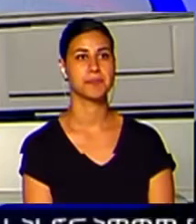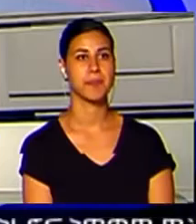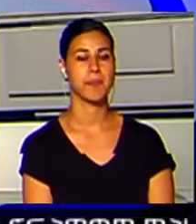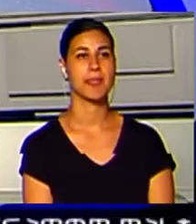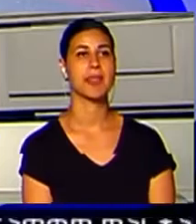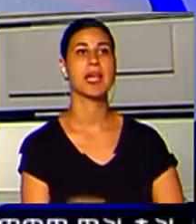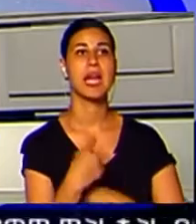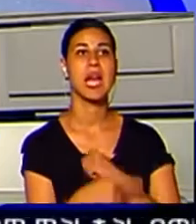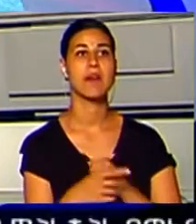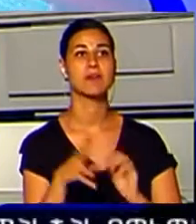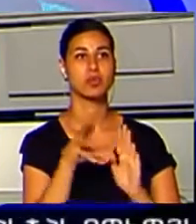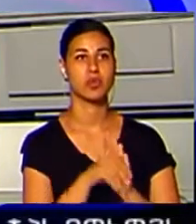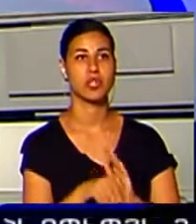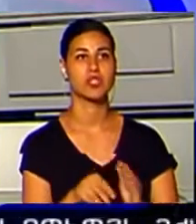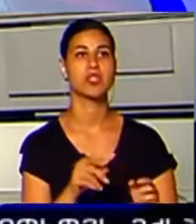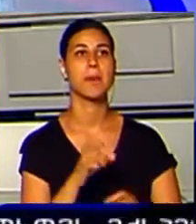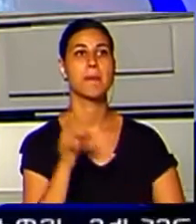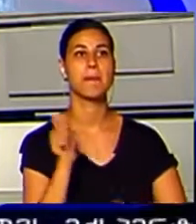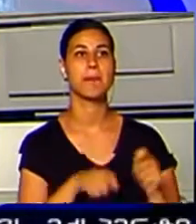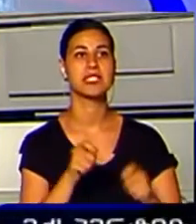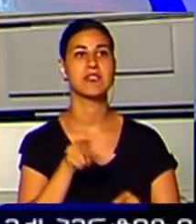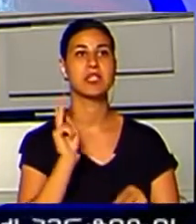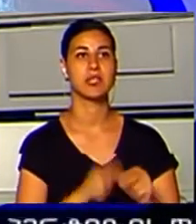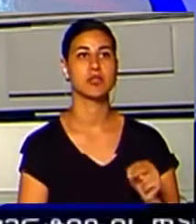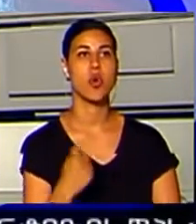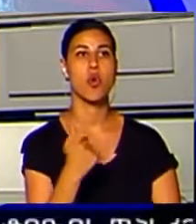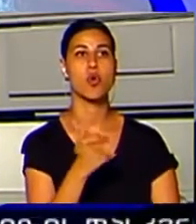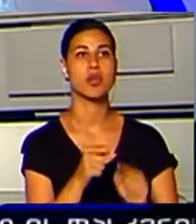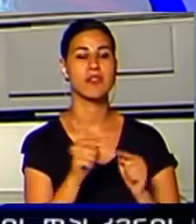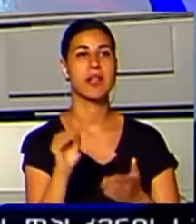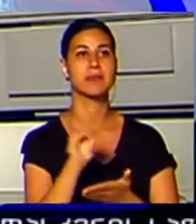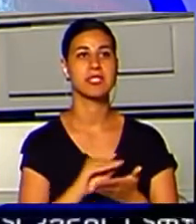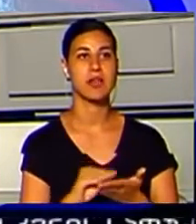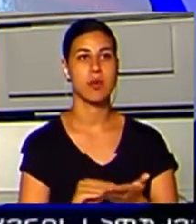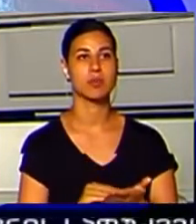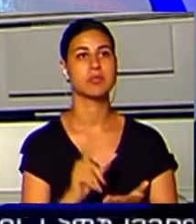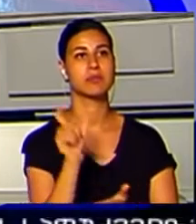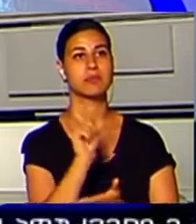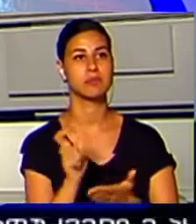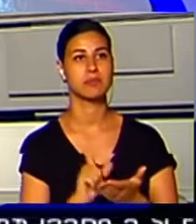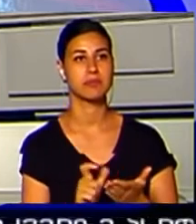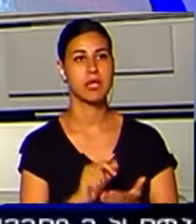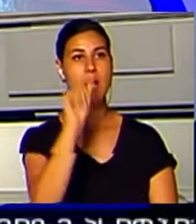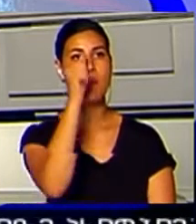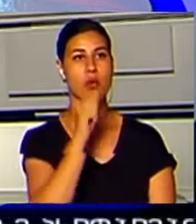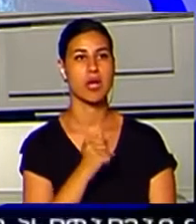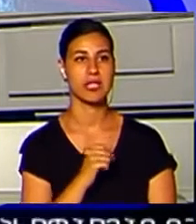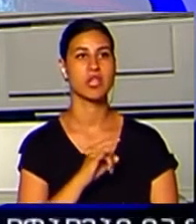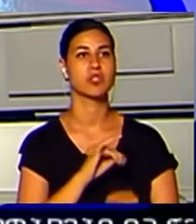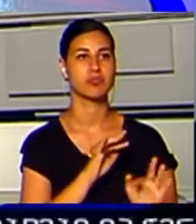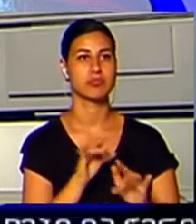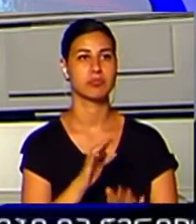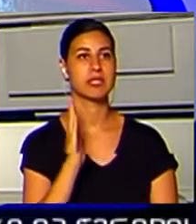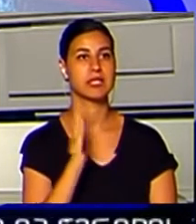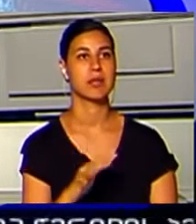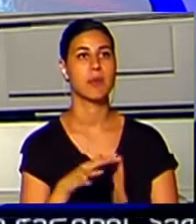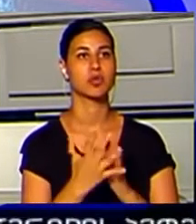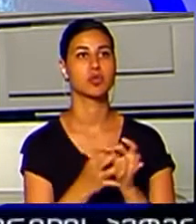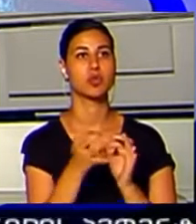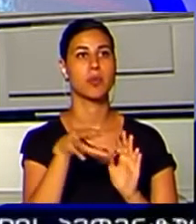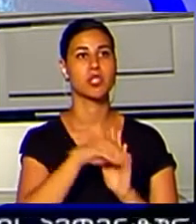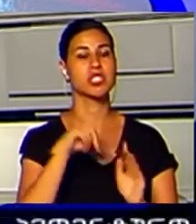Ხევსურეთში არტ ფესტივალი დასრულდა. Ორი კვირის განმავლობაში მწერლების, პოეტების, მხატვრებისა და მოქანდაკეების შემოქმედება სოფელმა ჩირდილმა უმასპინძლა. Ძმები